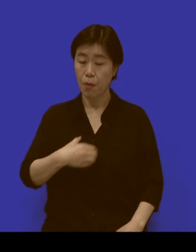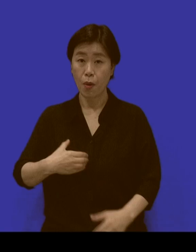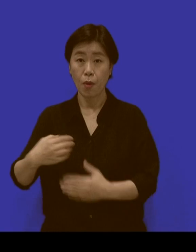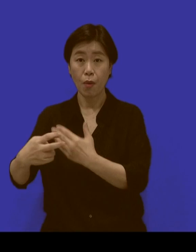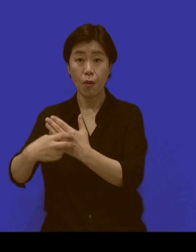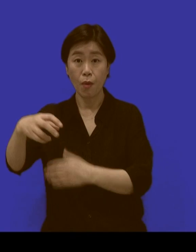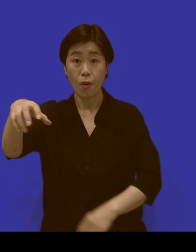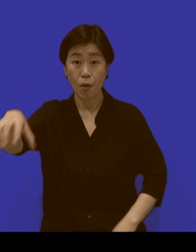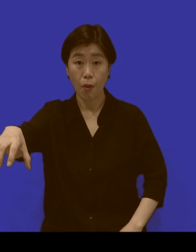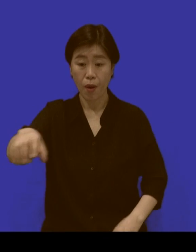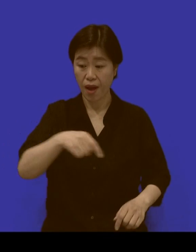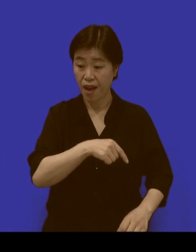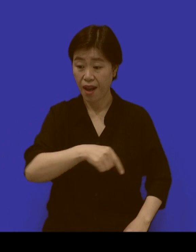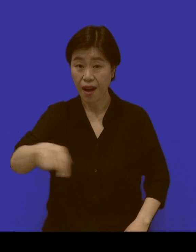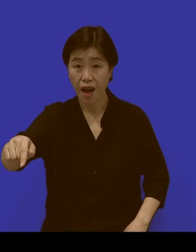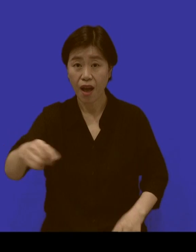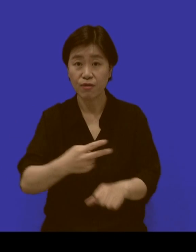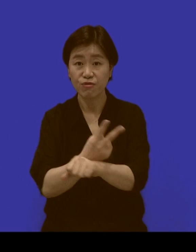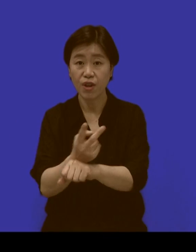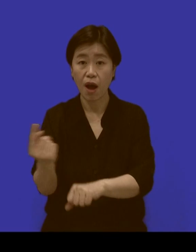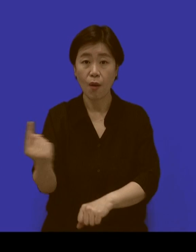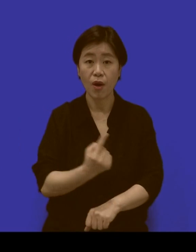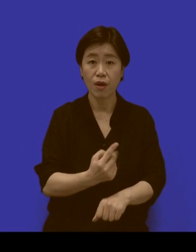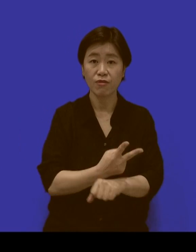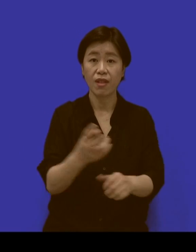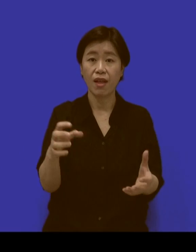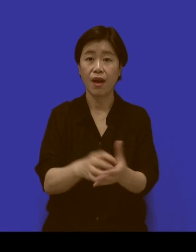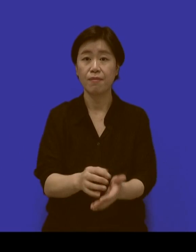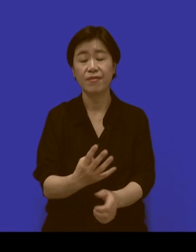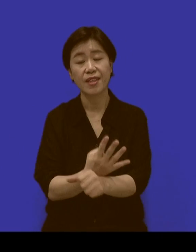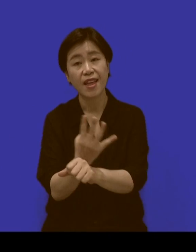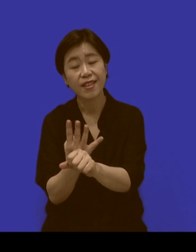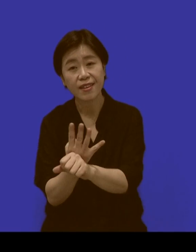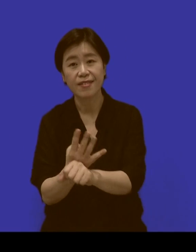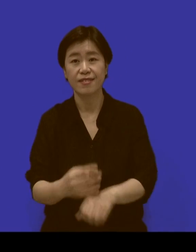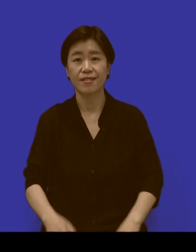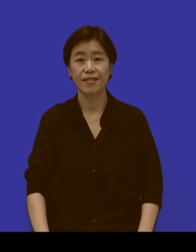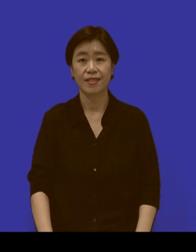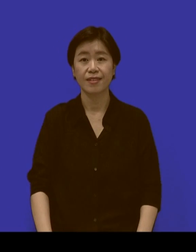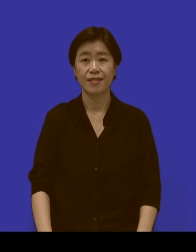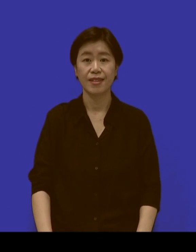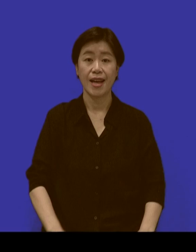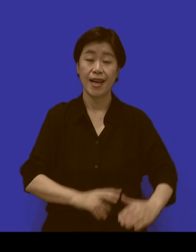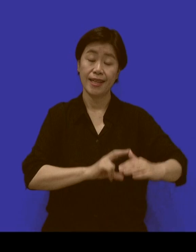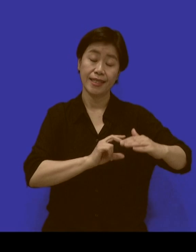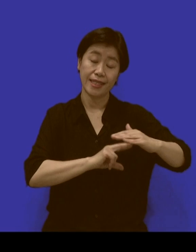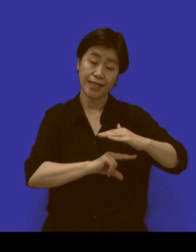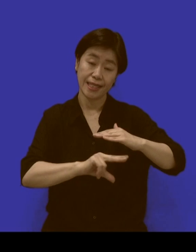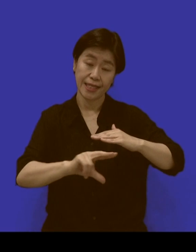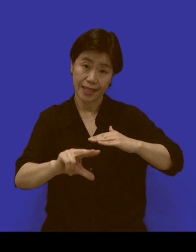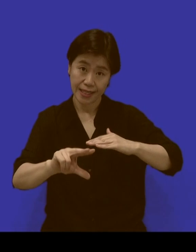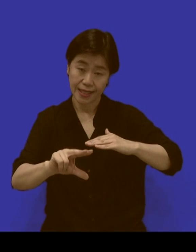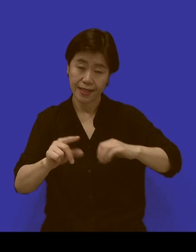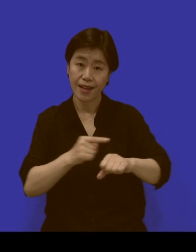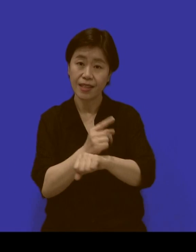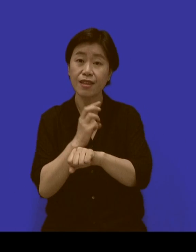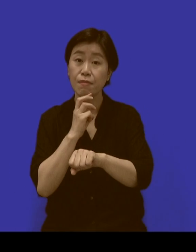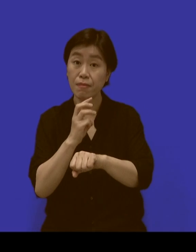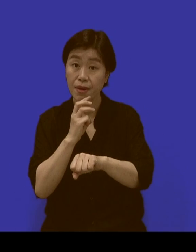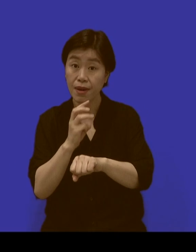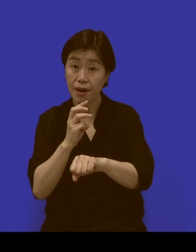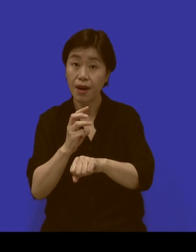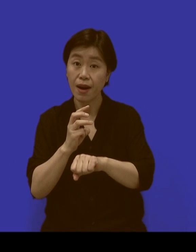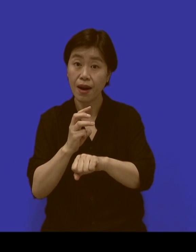보건지소까지 가는 게 2시간, 오는 게 2시간이에요. 그리고 지하철 안에서 1시간 반을 타고 그다음에 차로 30분.